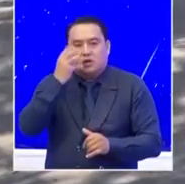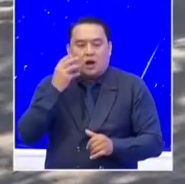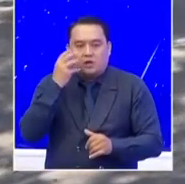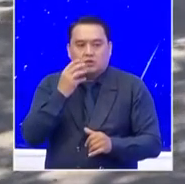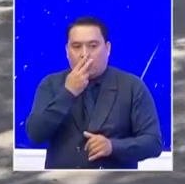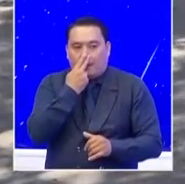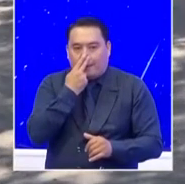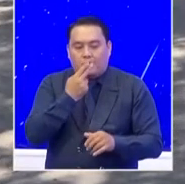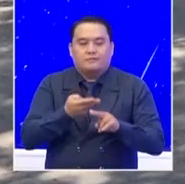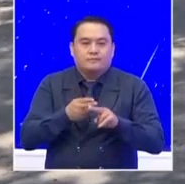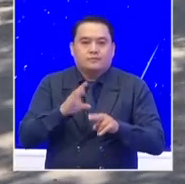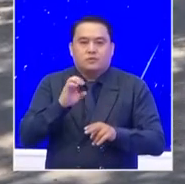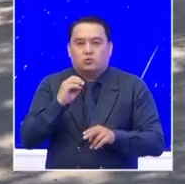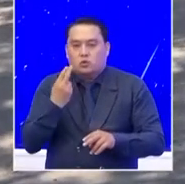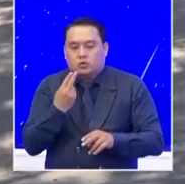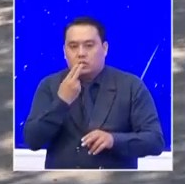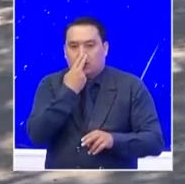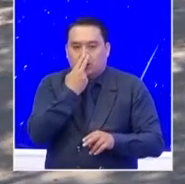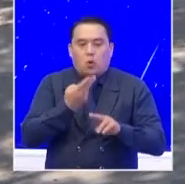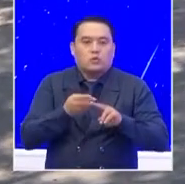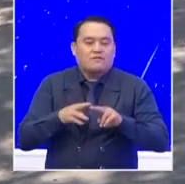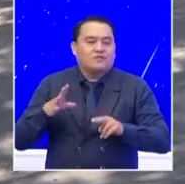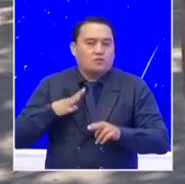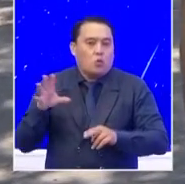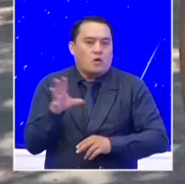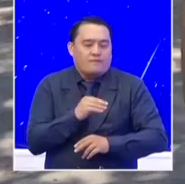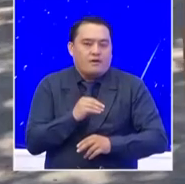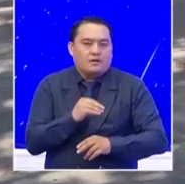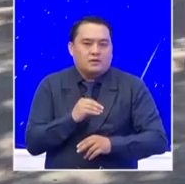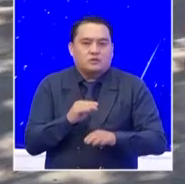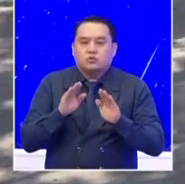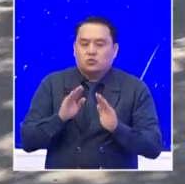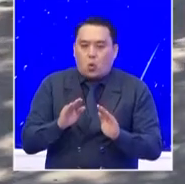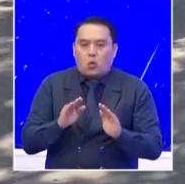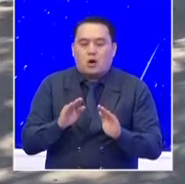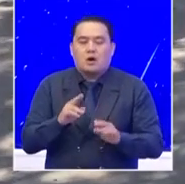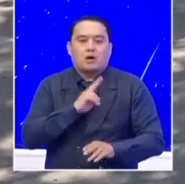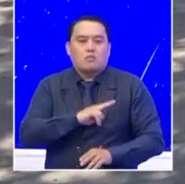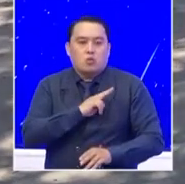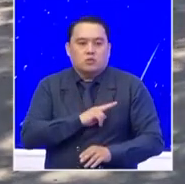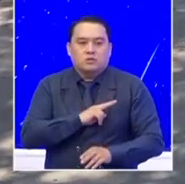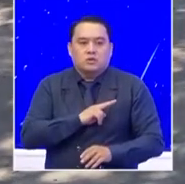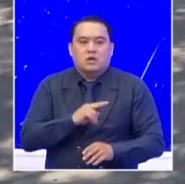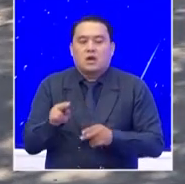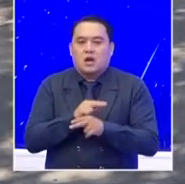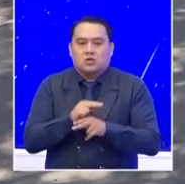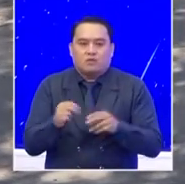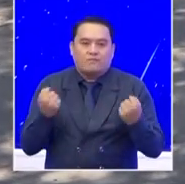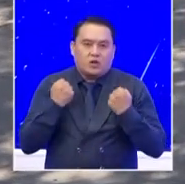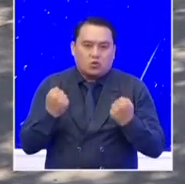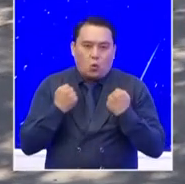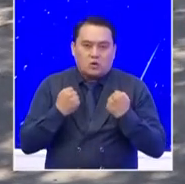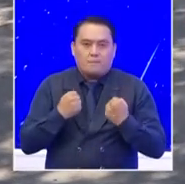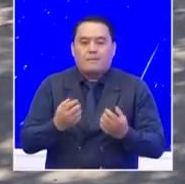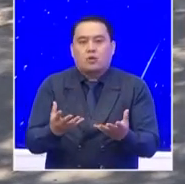психологическая адаптация идет, социальная реабилитация идет. Там не только работает лечебная физкультура, но мы